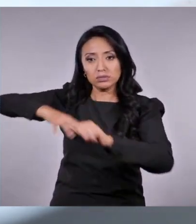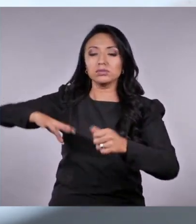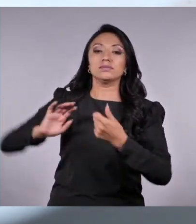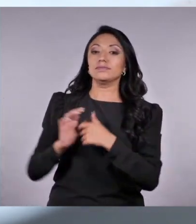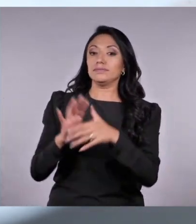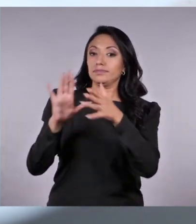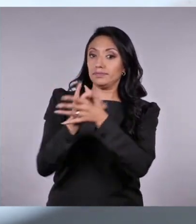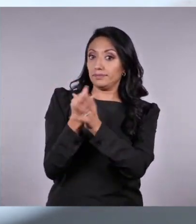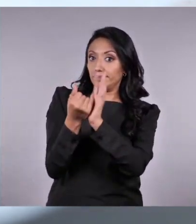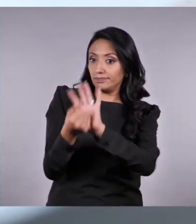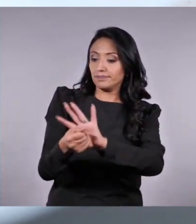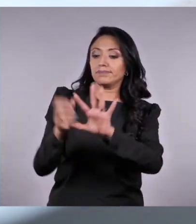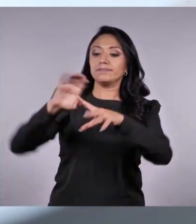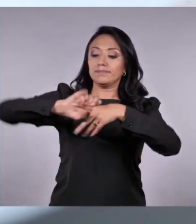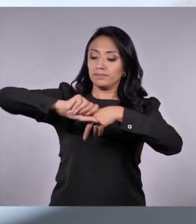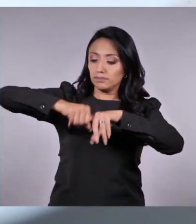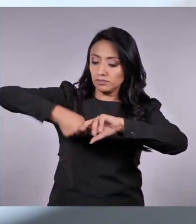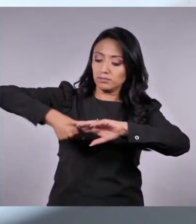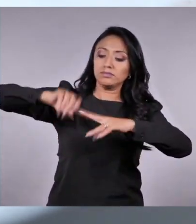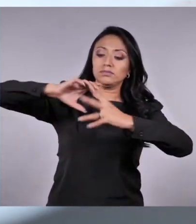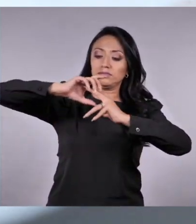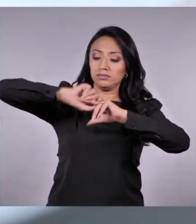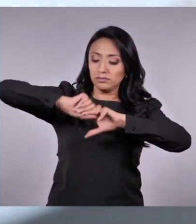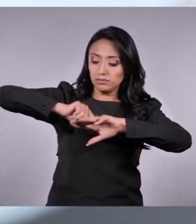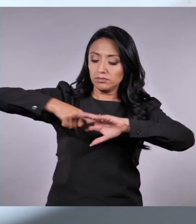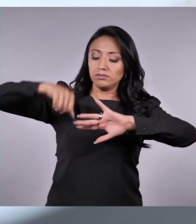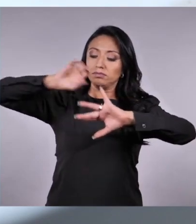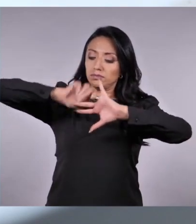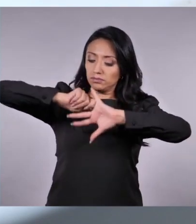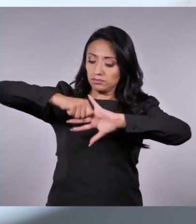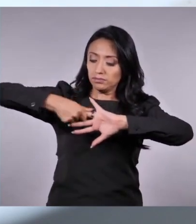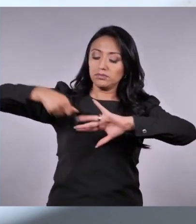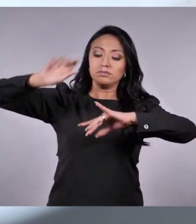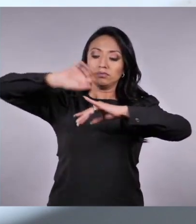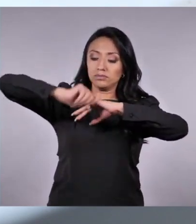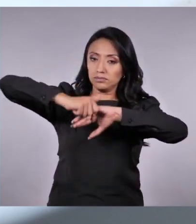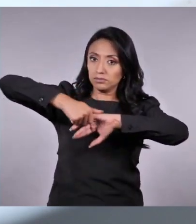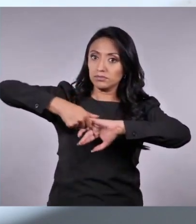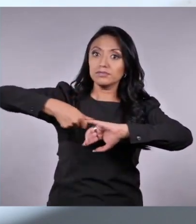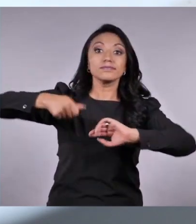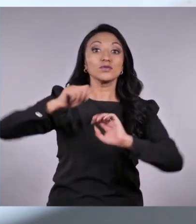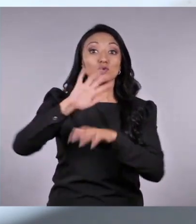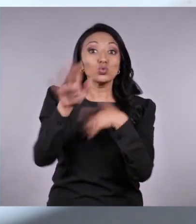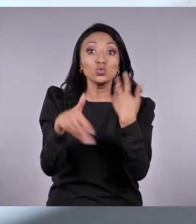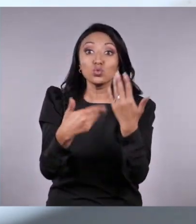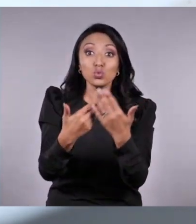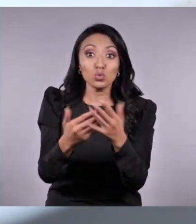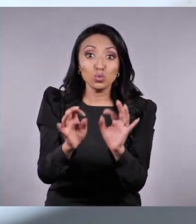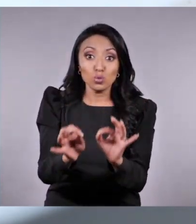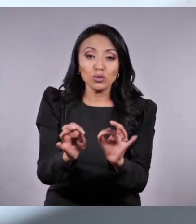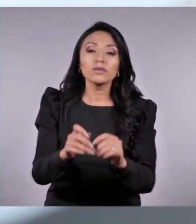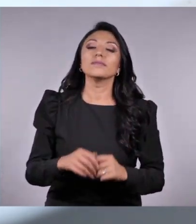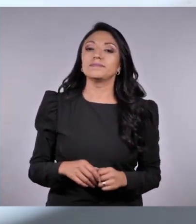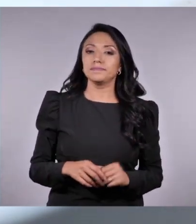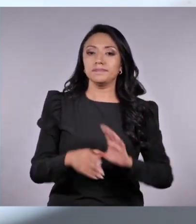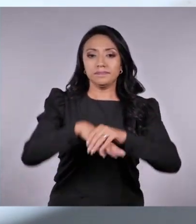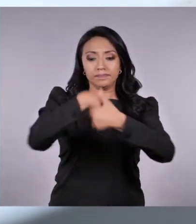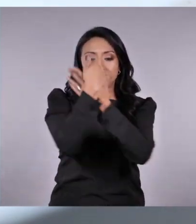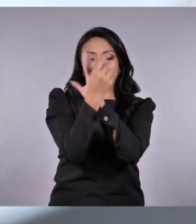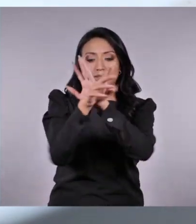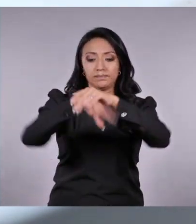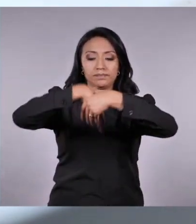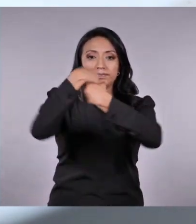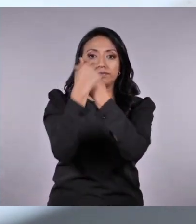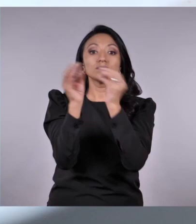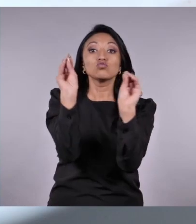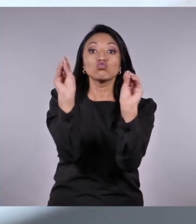1, 2, 3, 4, 5. Y la otra mano también. 1, 2, 3, 4, 5. Y